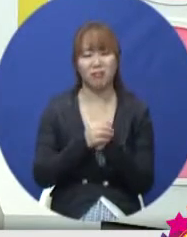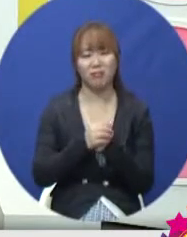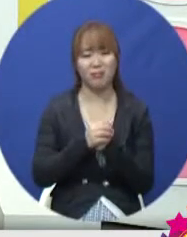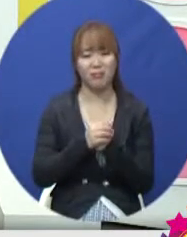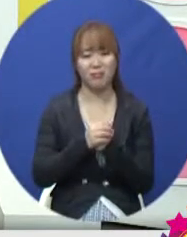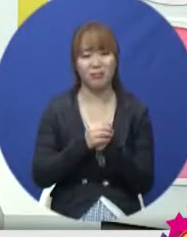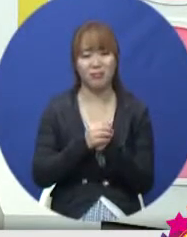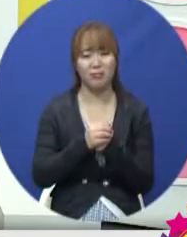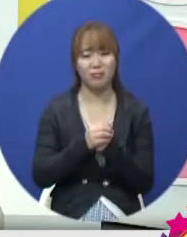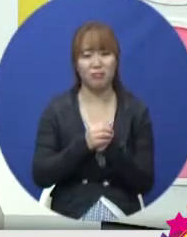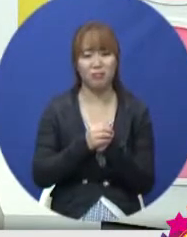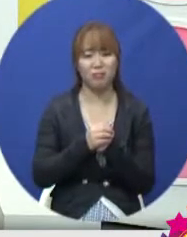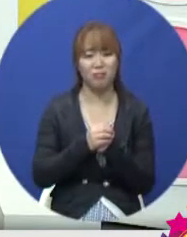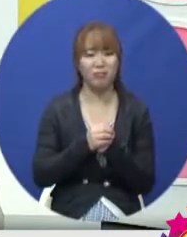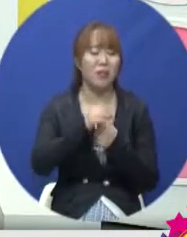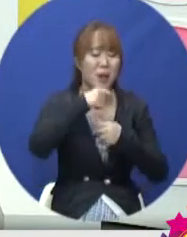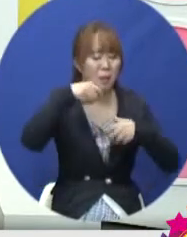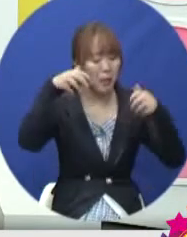아,